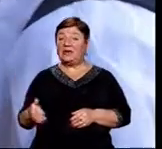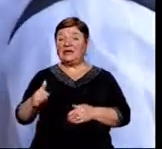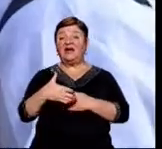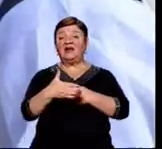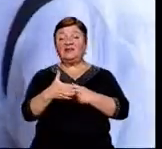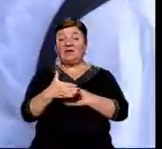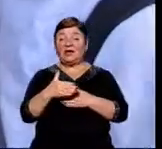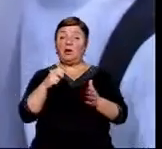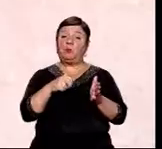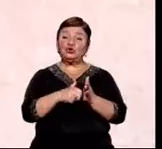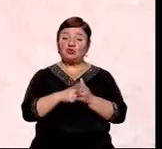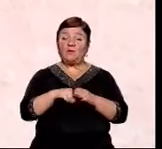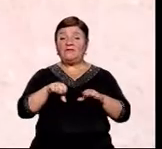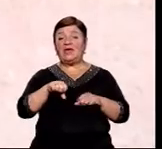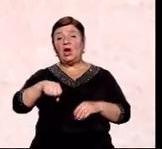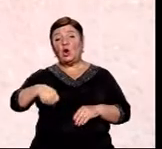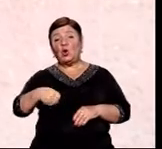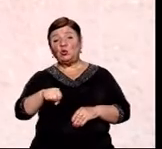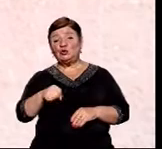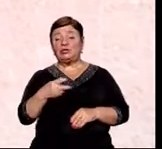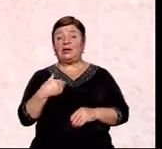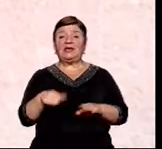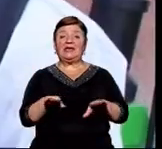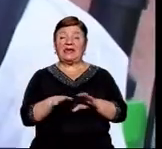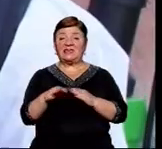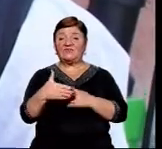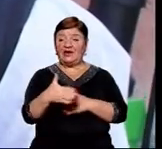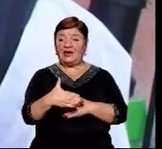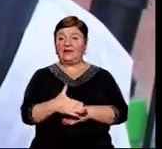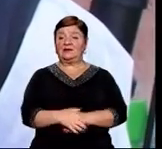почтові скриньки, ручки вхідних дверей,